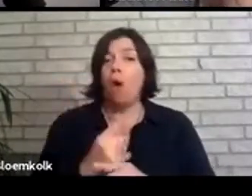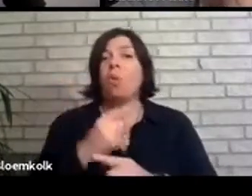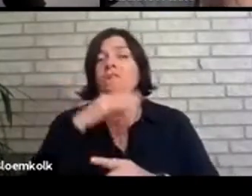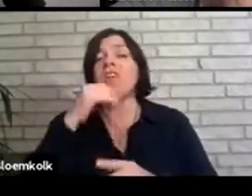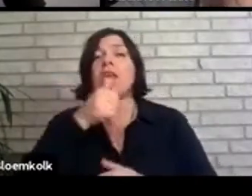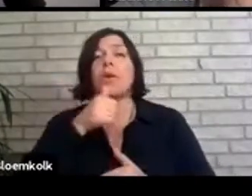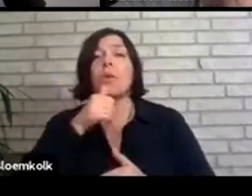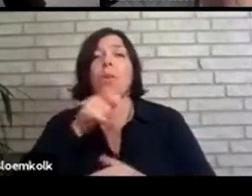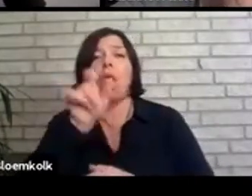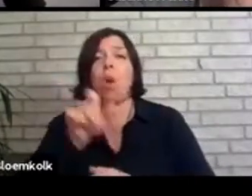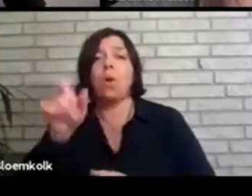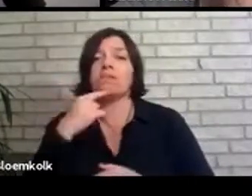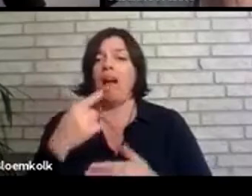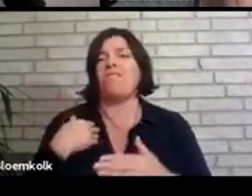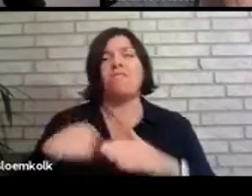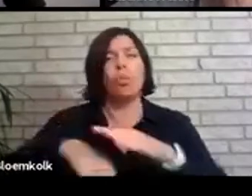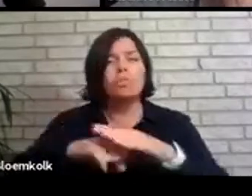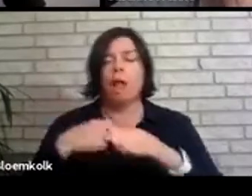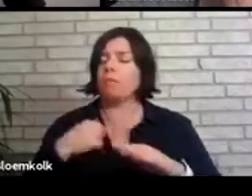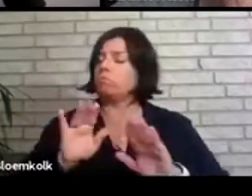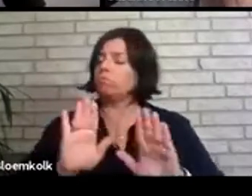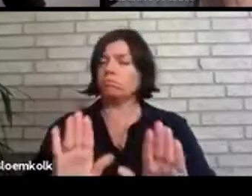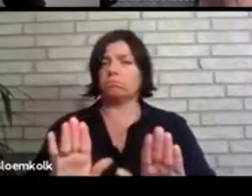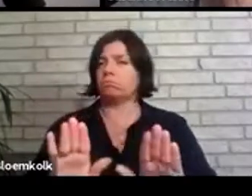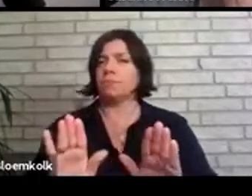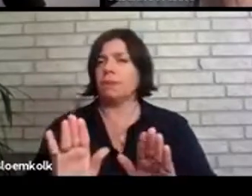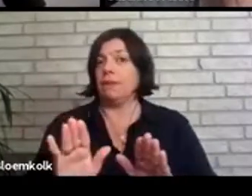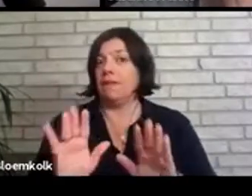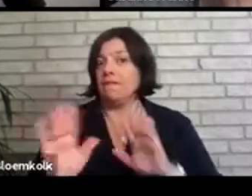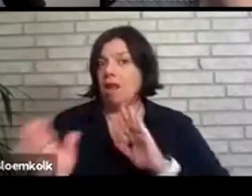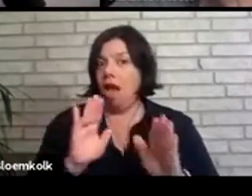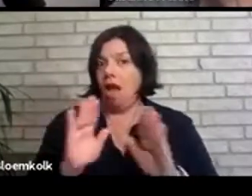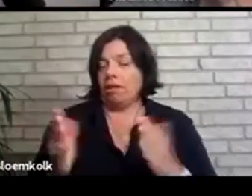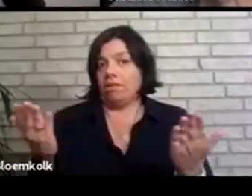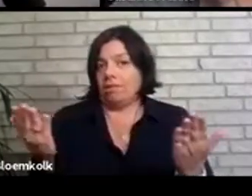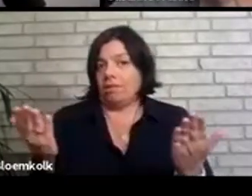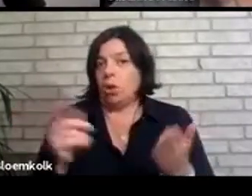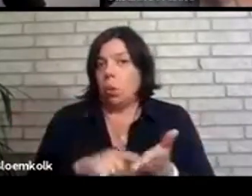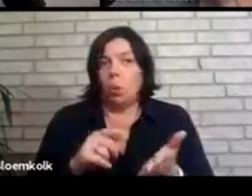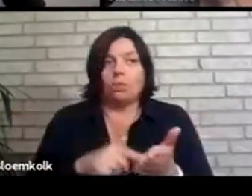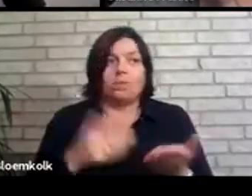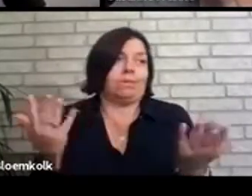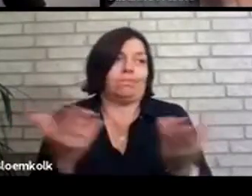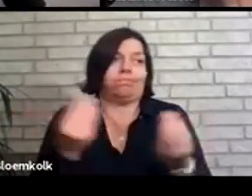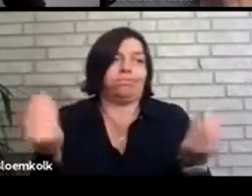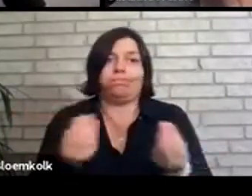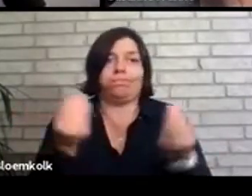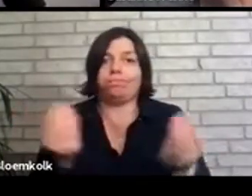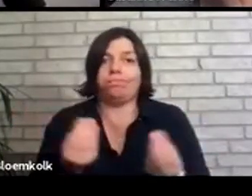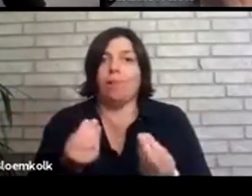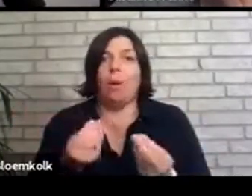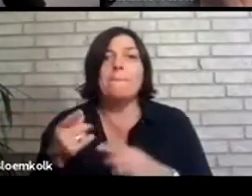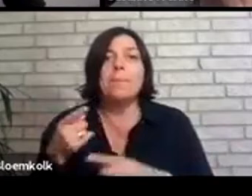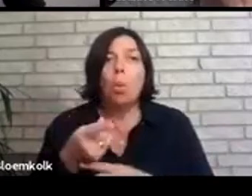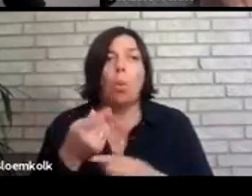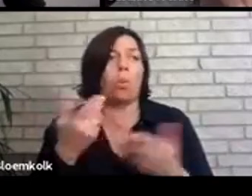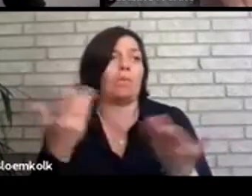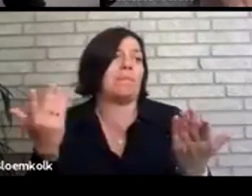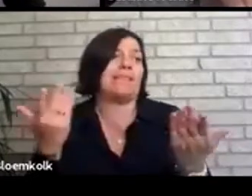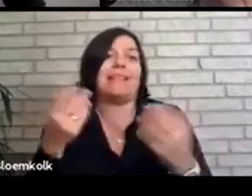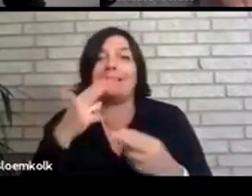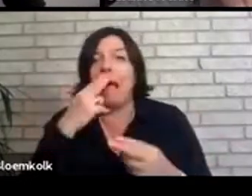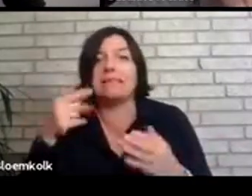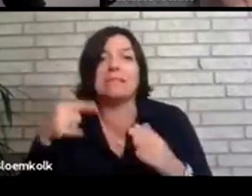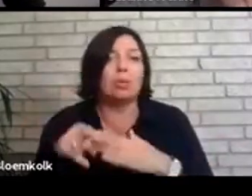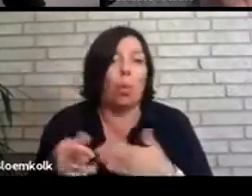weil sie vielleicht von Nazis bedroht wurden oder wegen anderer Sachen. Und siehe da, sie haben sich neue Betätigungsfelder gesucht, wo sie kreativ und kritisch